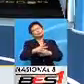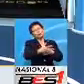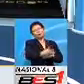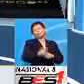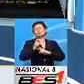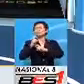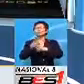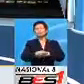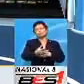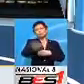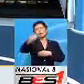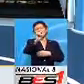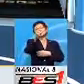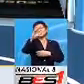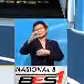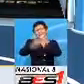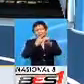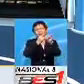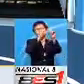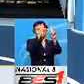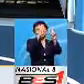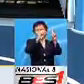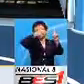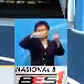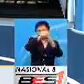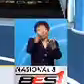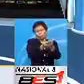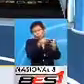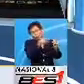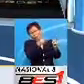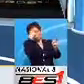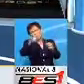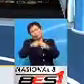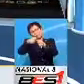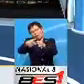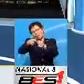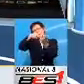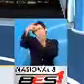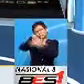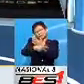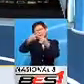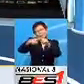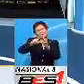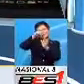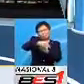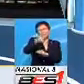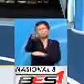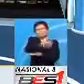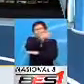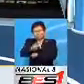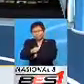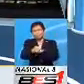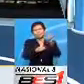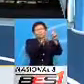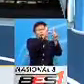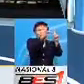src International dana rm170 juta tersebut bertujuan untuk pembayaran projek tersebut tetapi kemudiannya dibatalkan